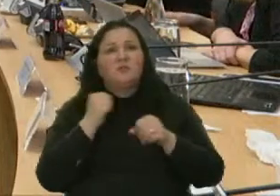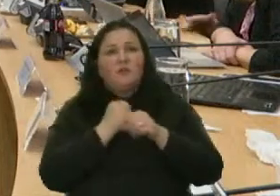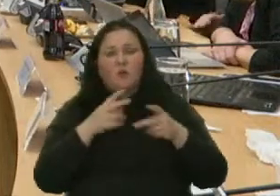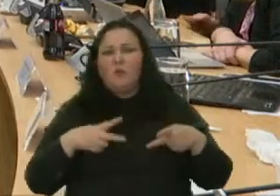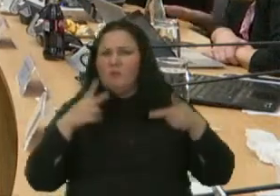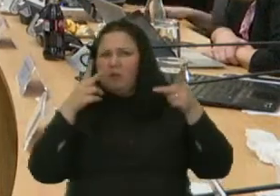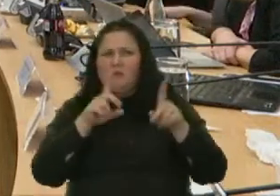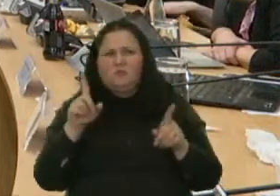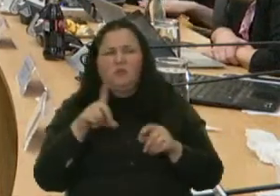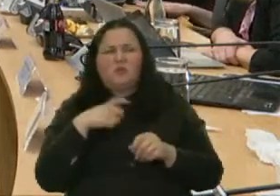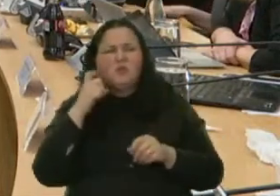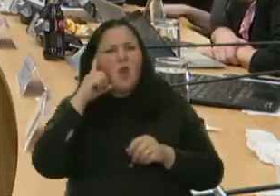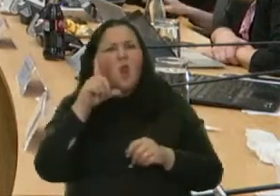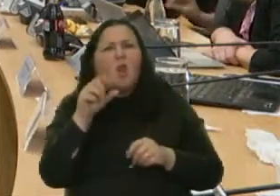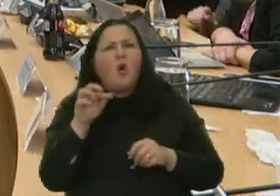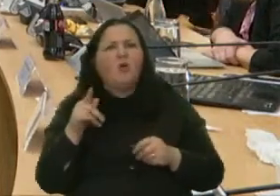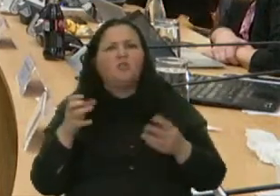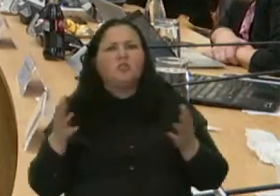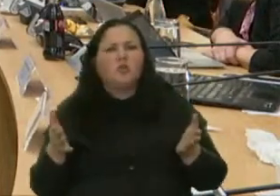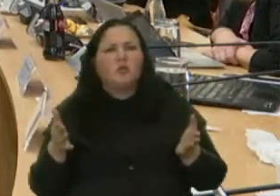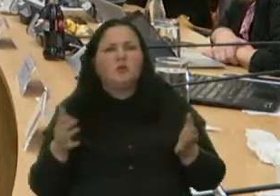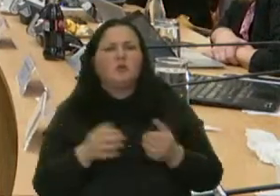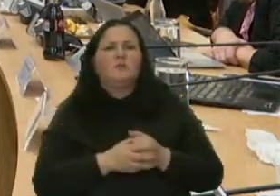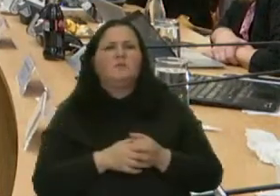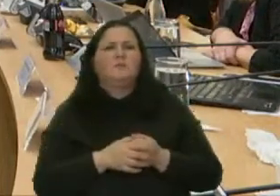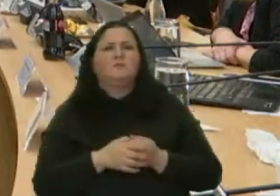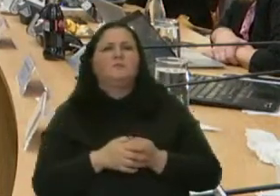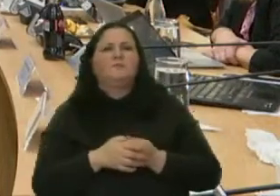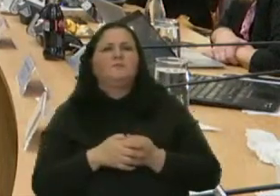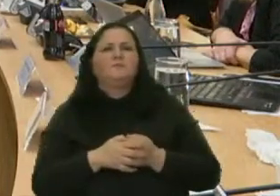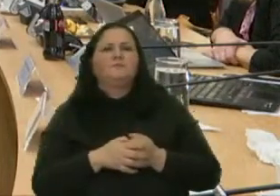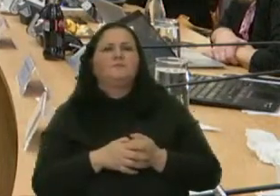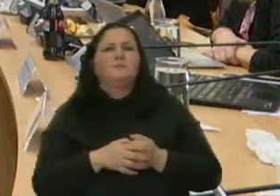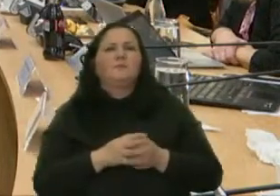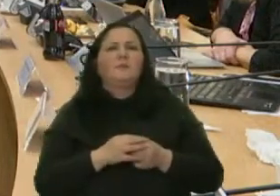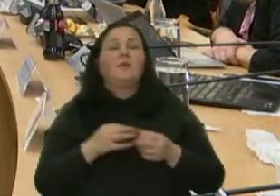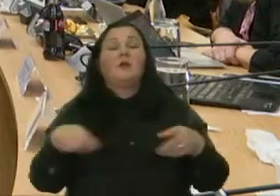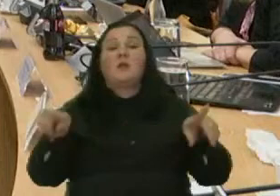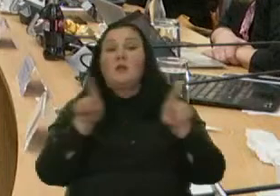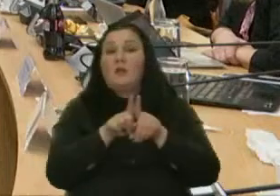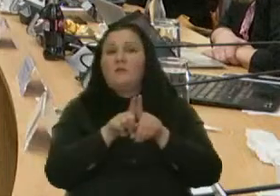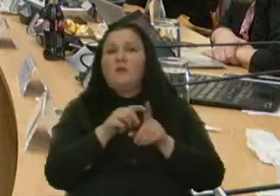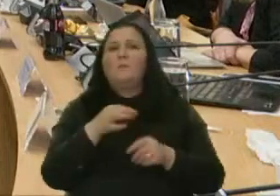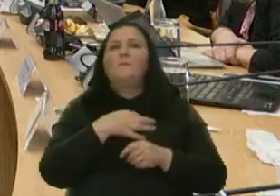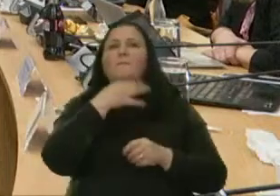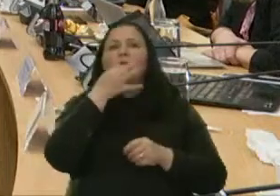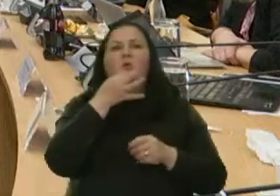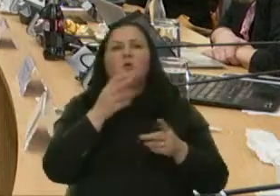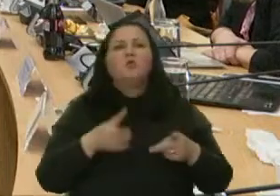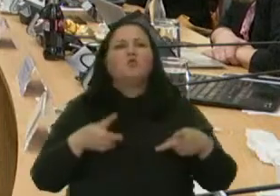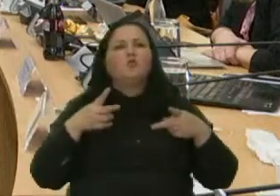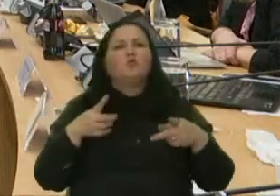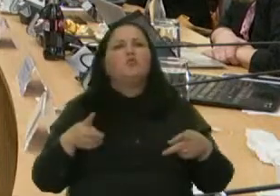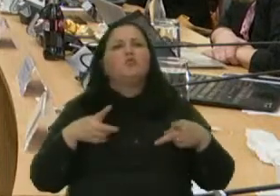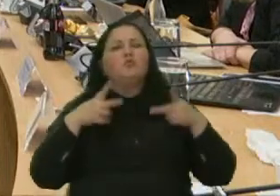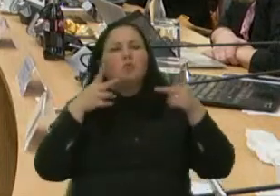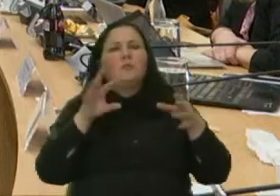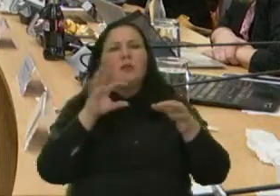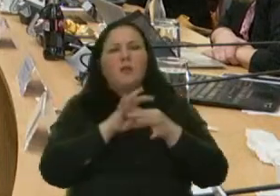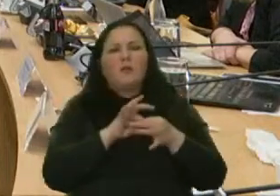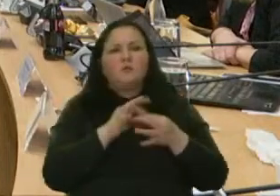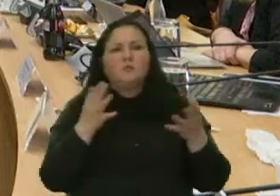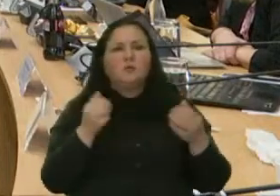nicio logică în privința această propunerea pe care pe care o faceți De asemenea Propuneți drum de legătură de nu știu